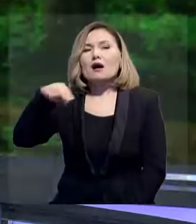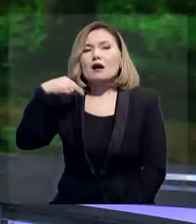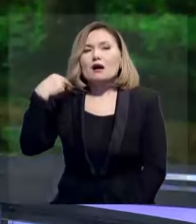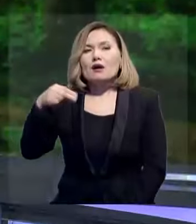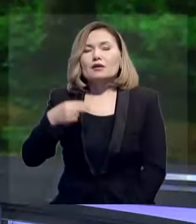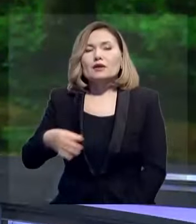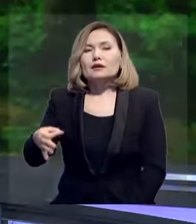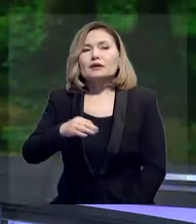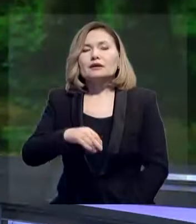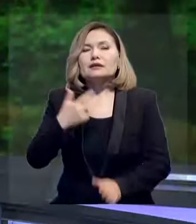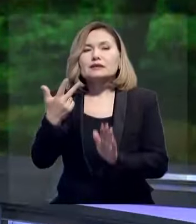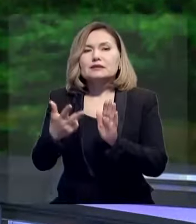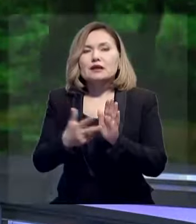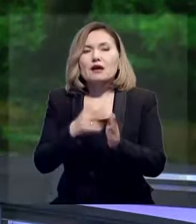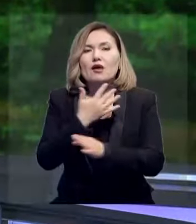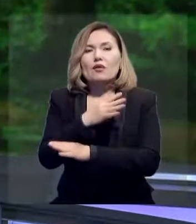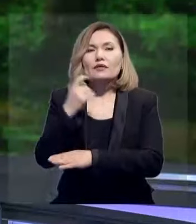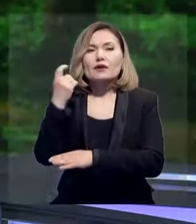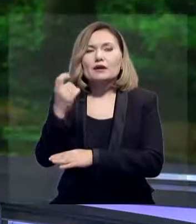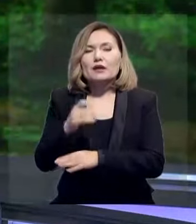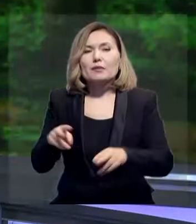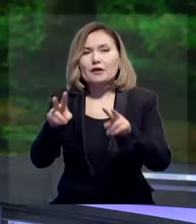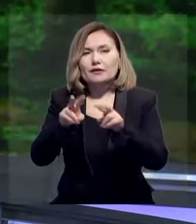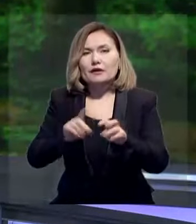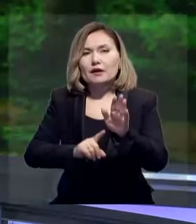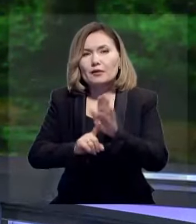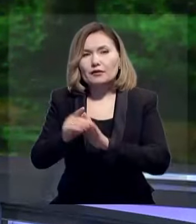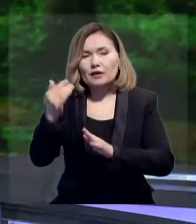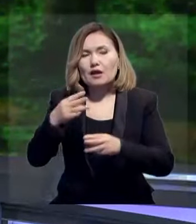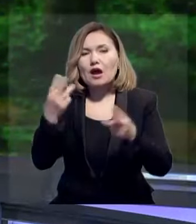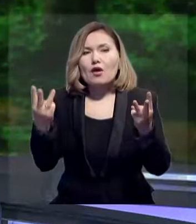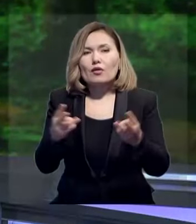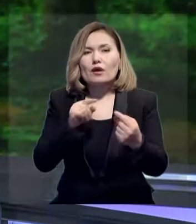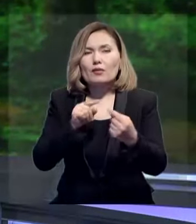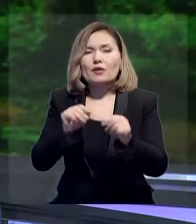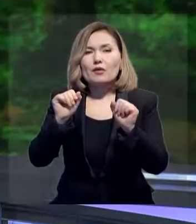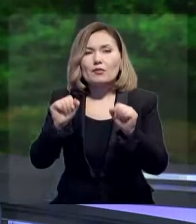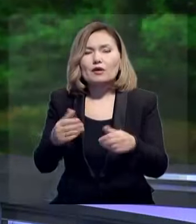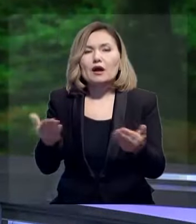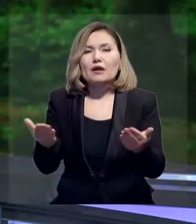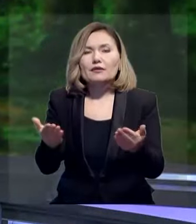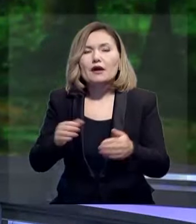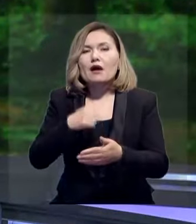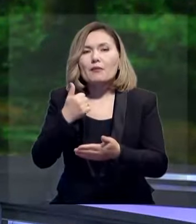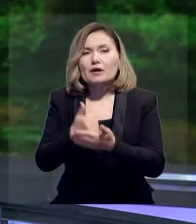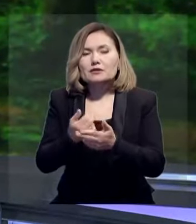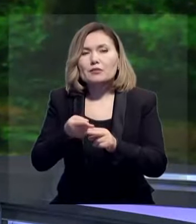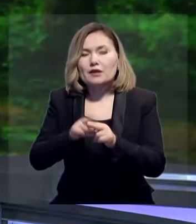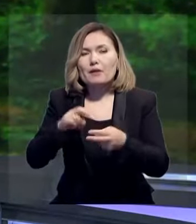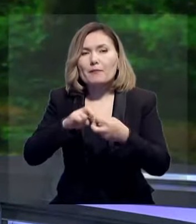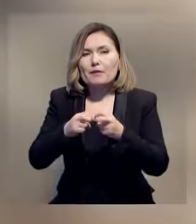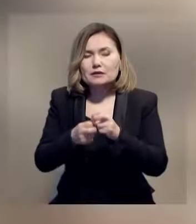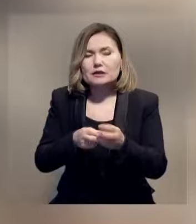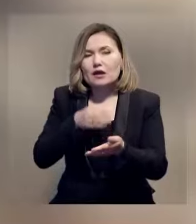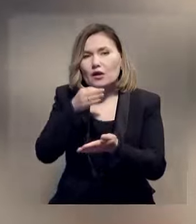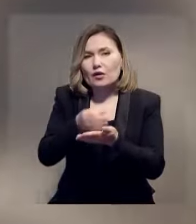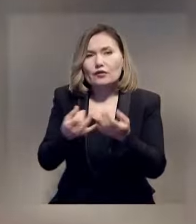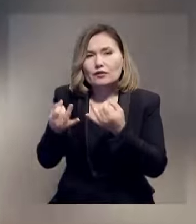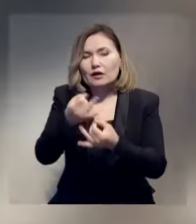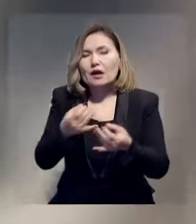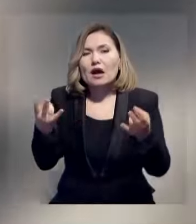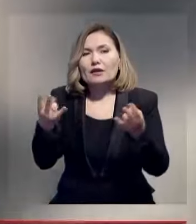Ал Ақтөбе облысында 8 орман шаруашылығы тексеріліп жатыр. Олардың өртке қарсы мүмкіндіктері қандай? Басты осы мәселе қаралды.